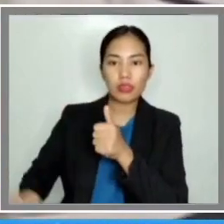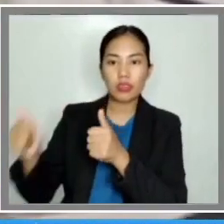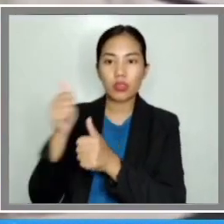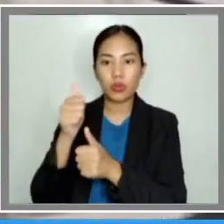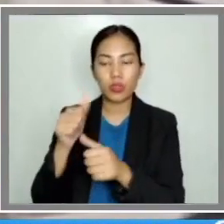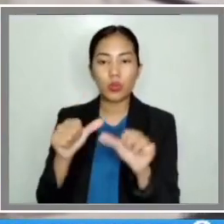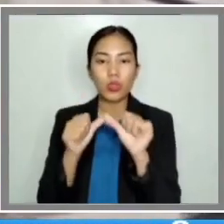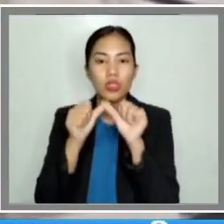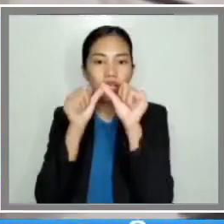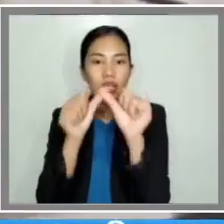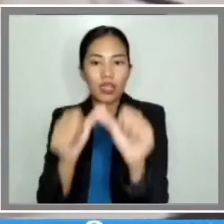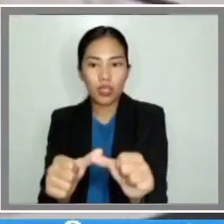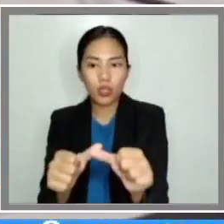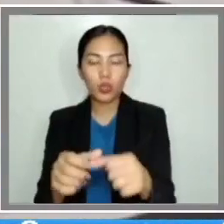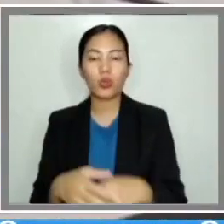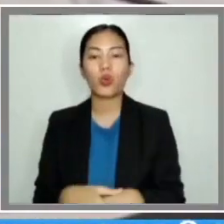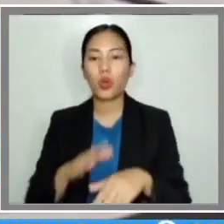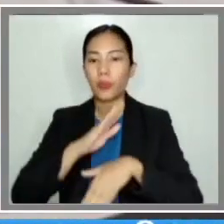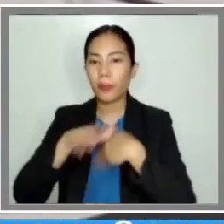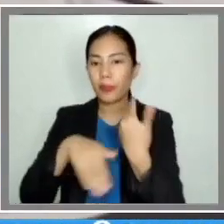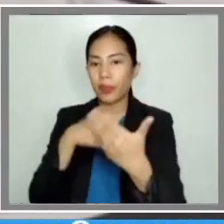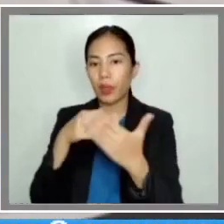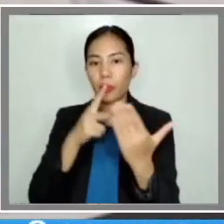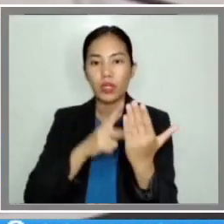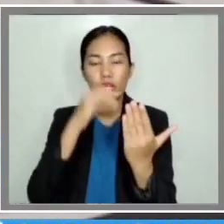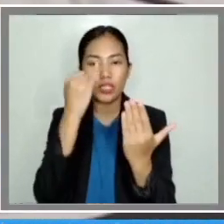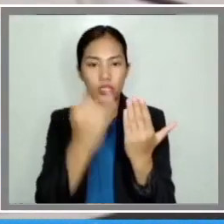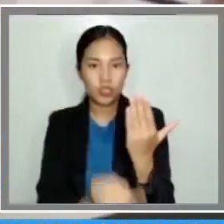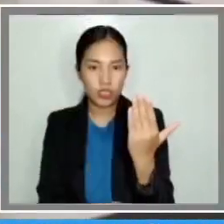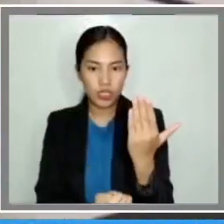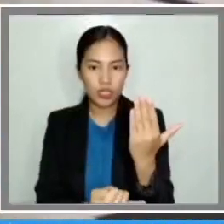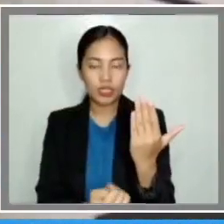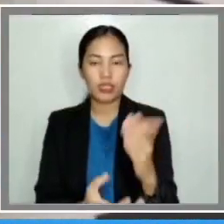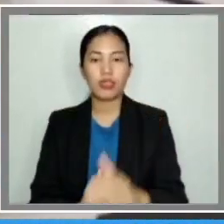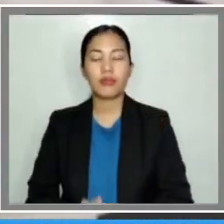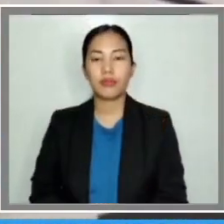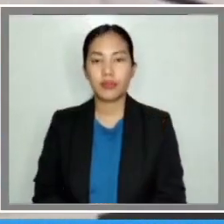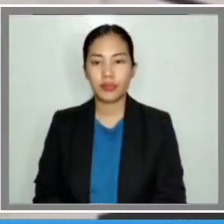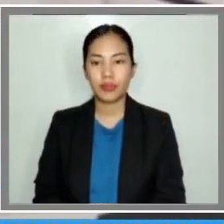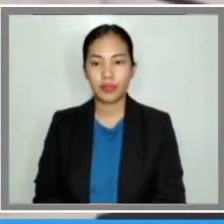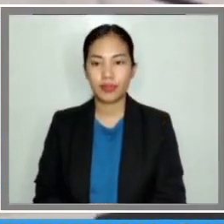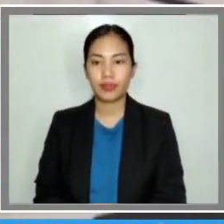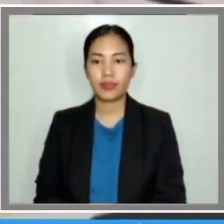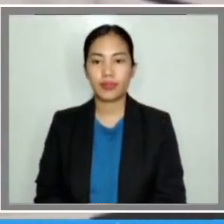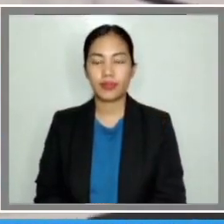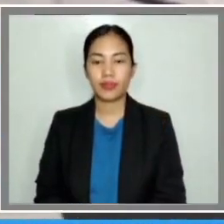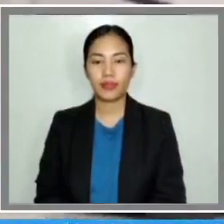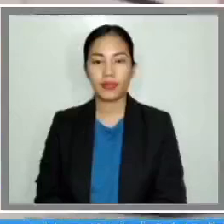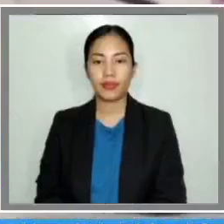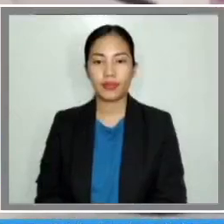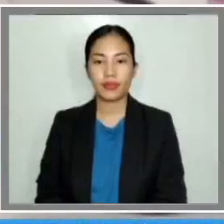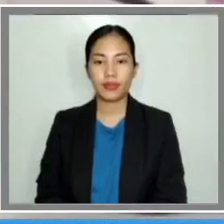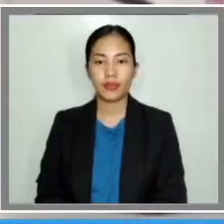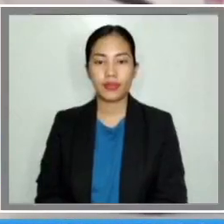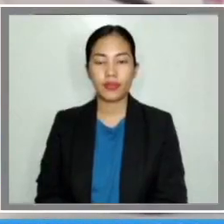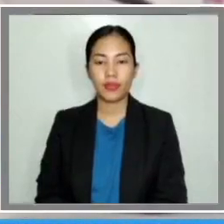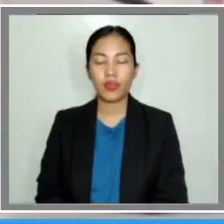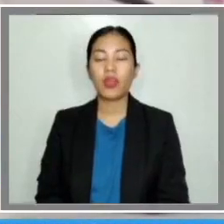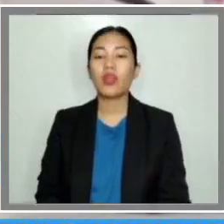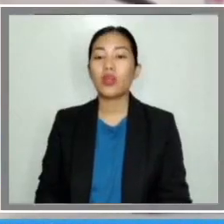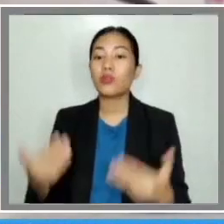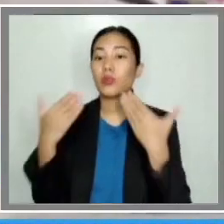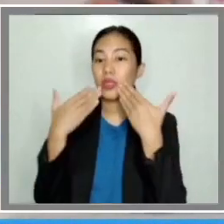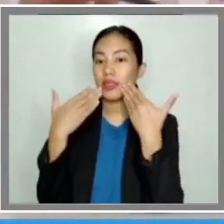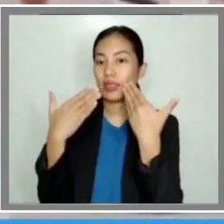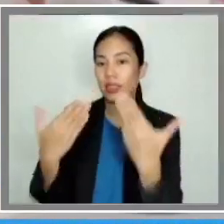project. I'm sure whoever will be the next permanent head will continue on this project. So